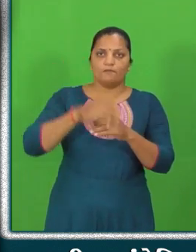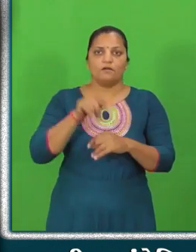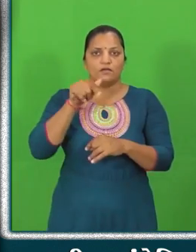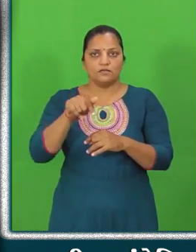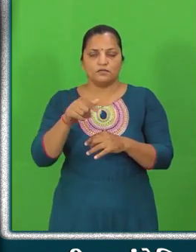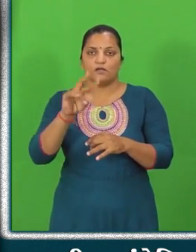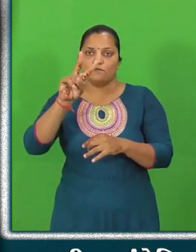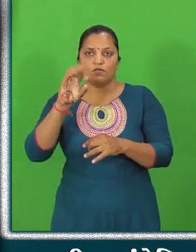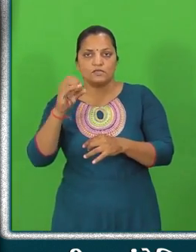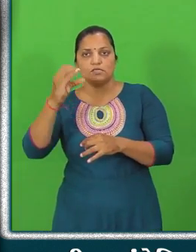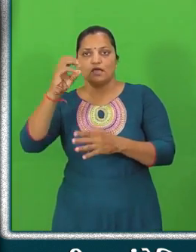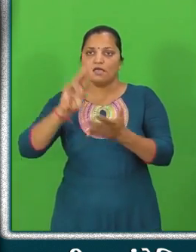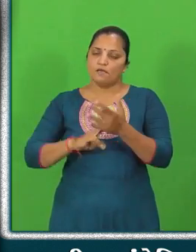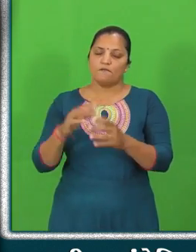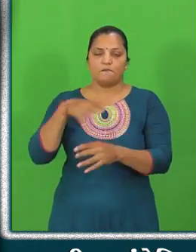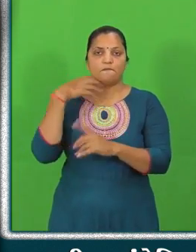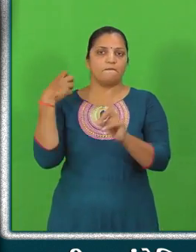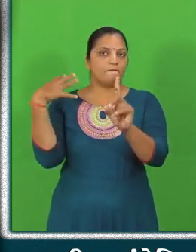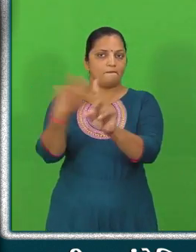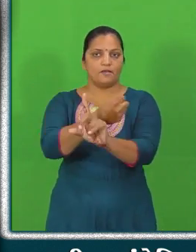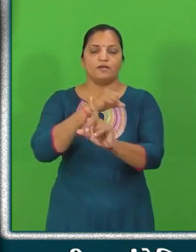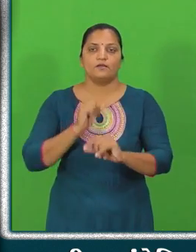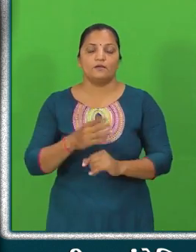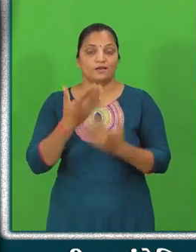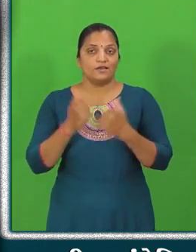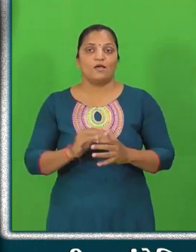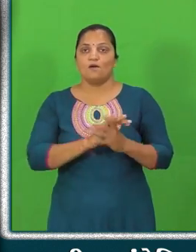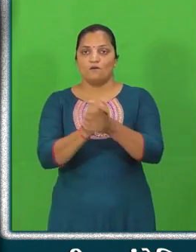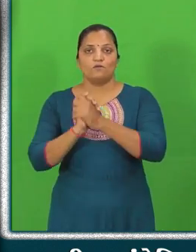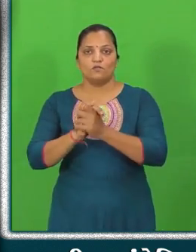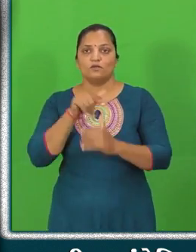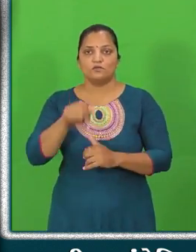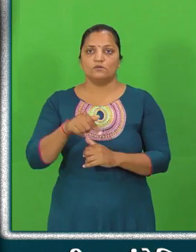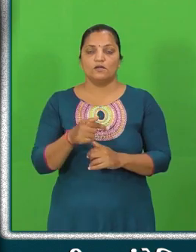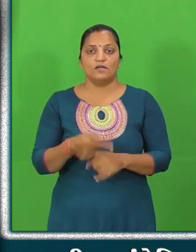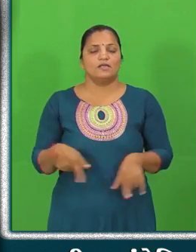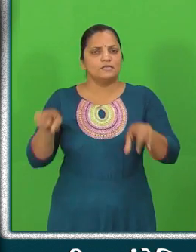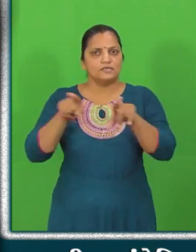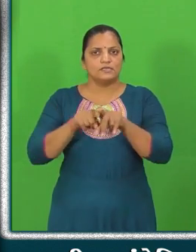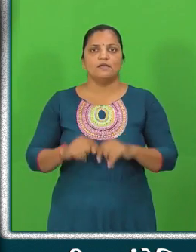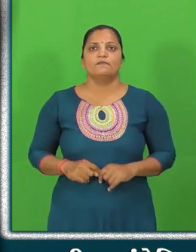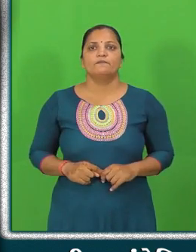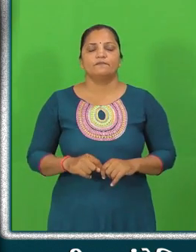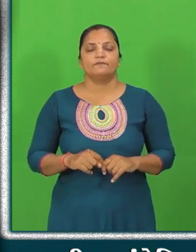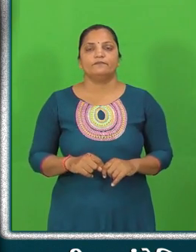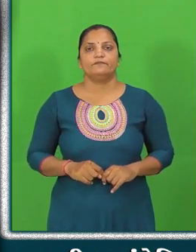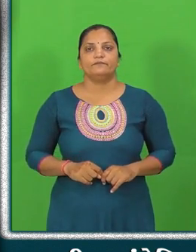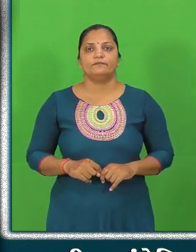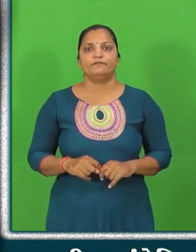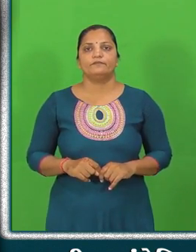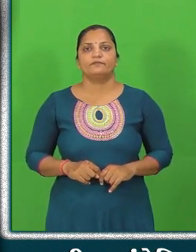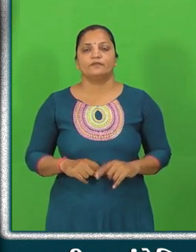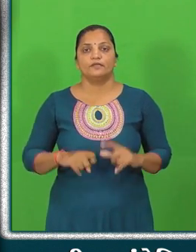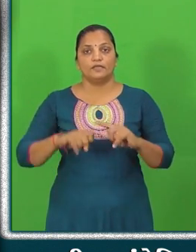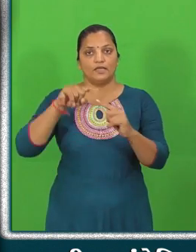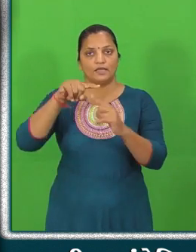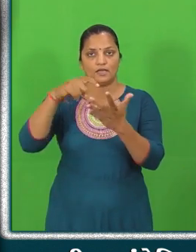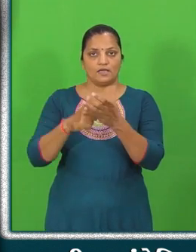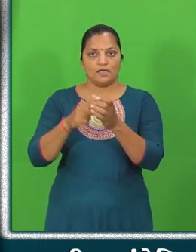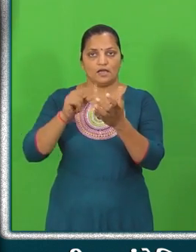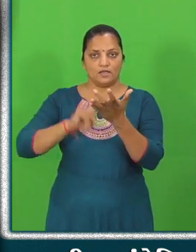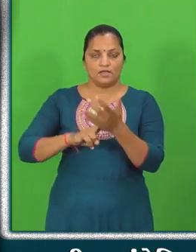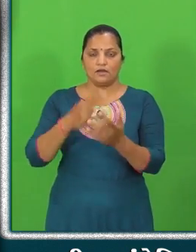આપણી પાસે 20 સેન્ટીમીટર આવી ગયો, વેરી ગુડ. તો હવે મિત્રો, આપણે આ જ વસ્તુને કિરણાકૃતિથી આપણે જોઈએ, આ જ